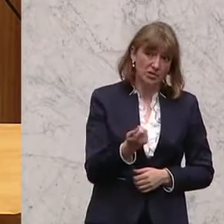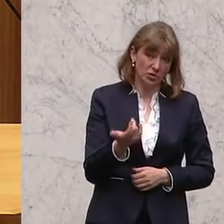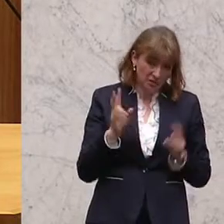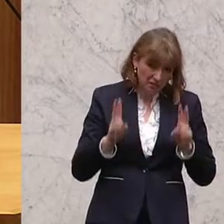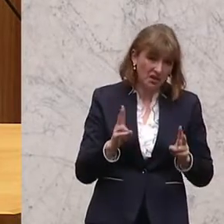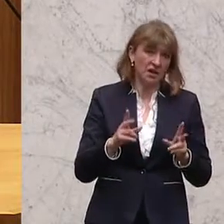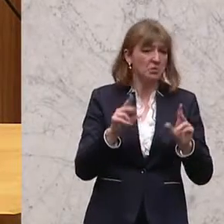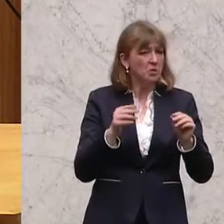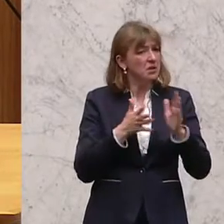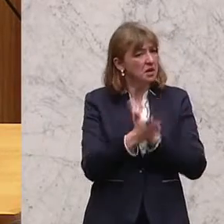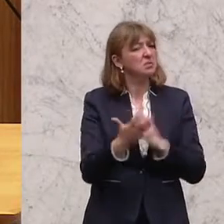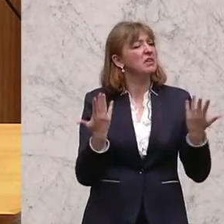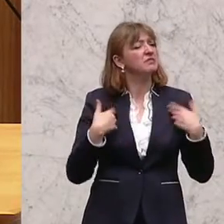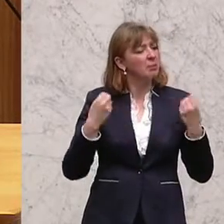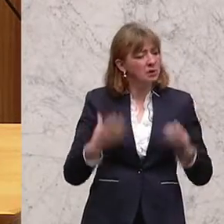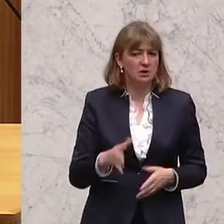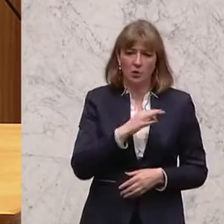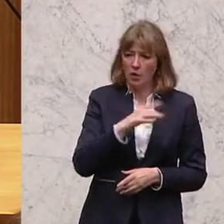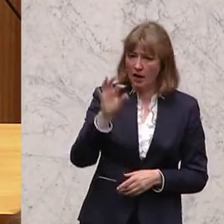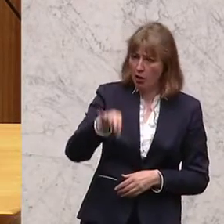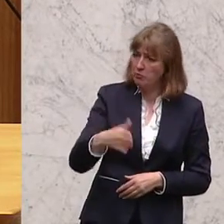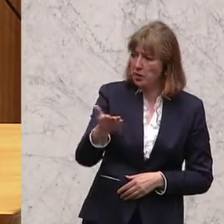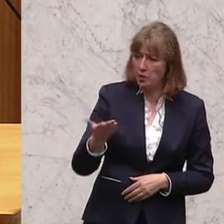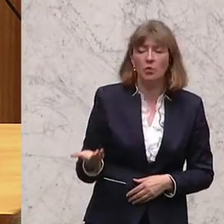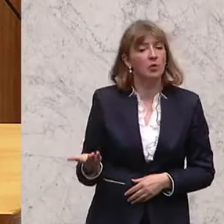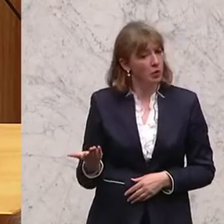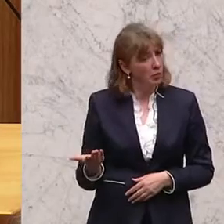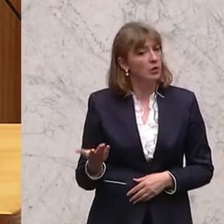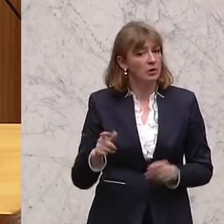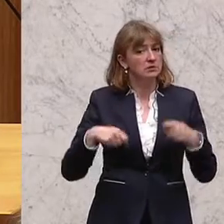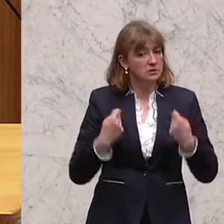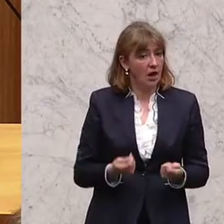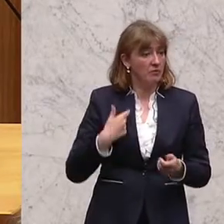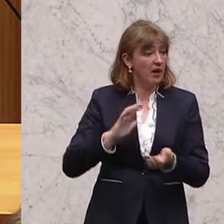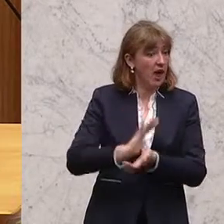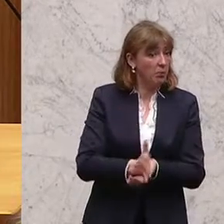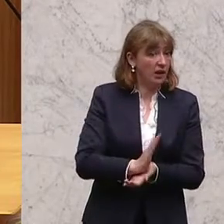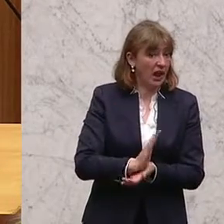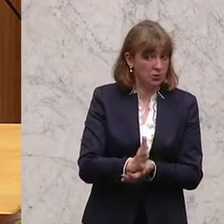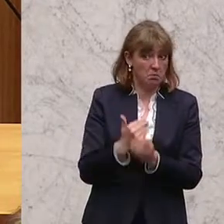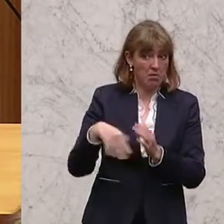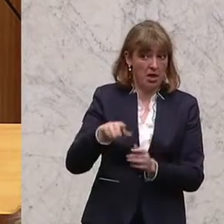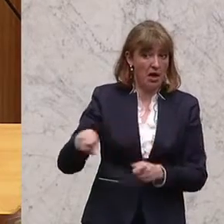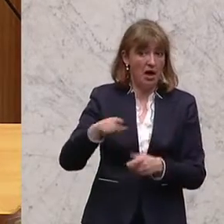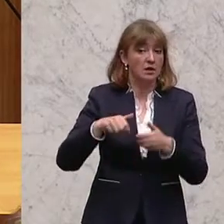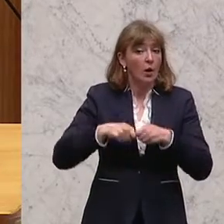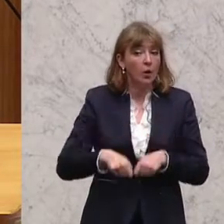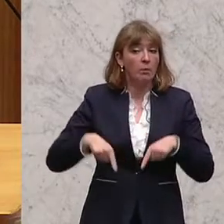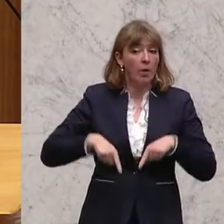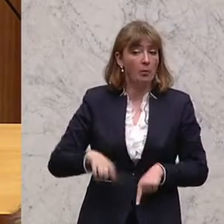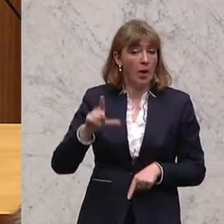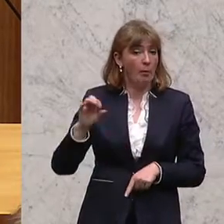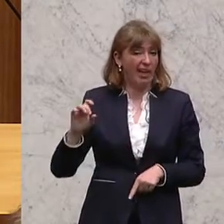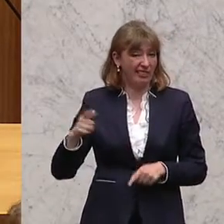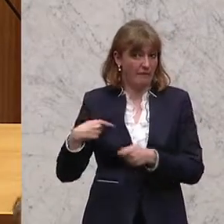wirklich transparent, was passiert ist, auch Kollegen von der FPÖ. Ja? Es gab eine Erpressungsmehrheit von Klubobmann Lobatka organisiert